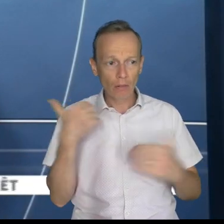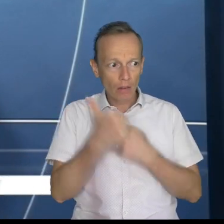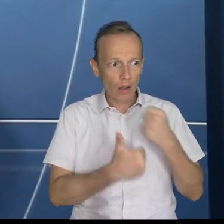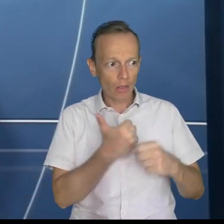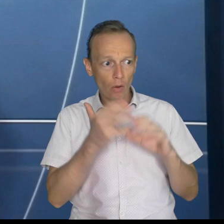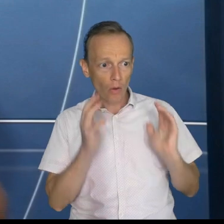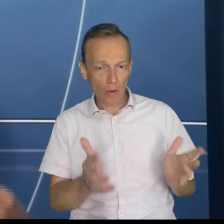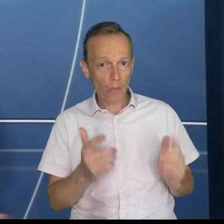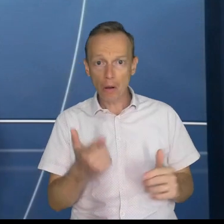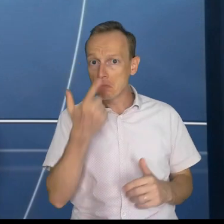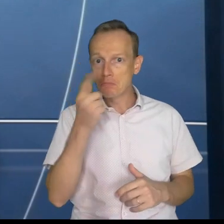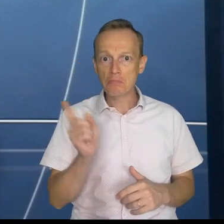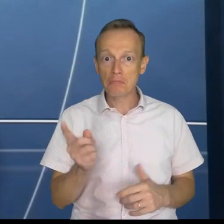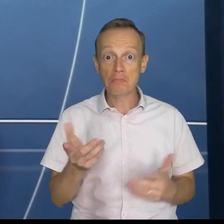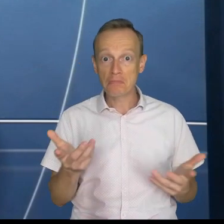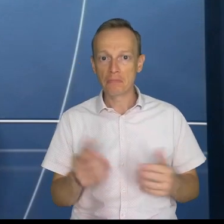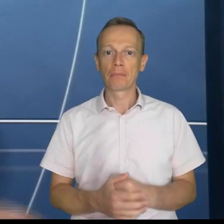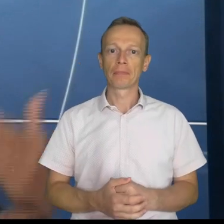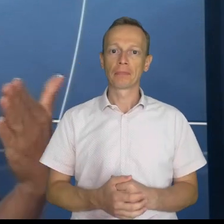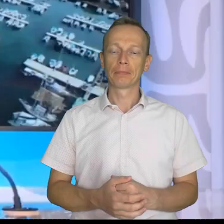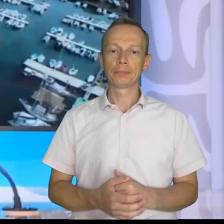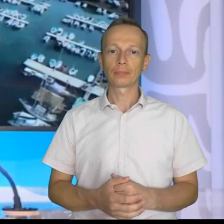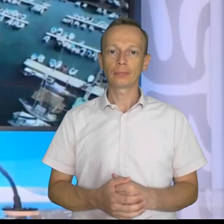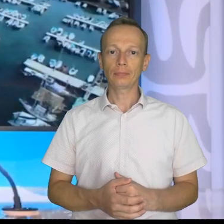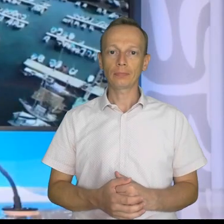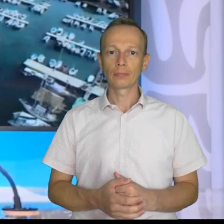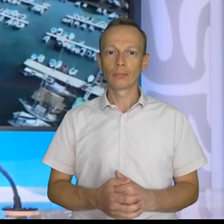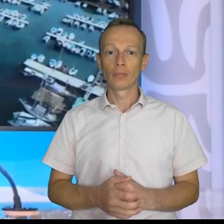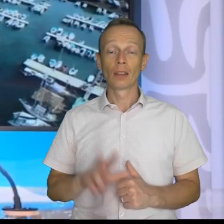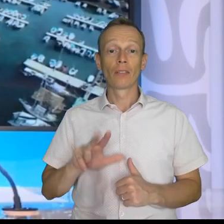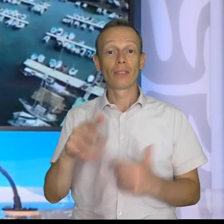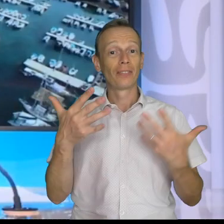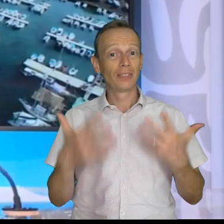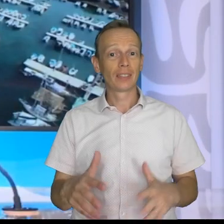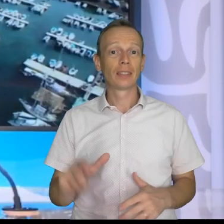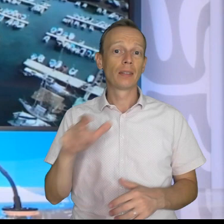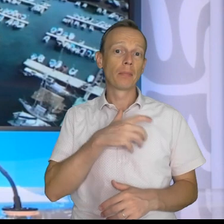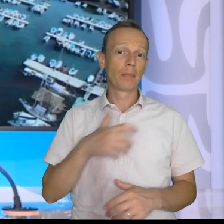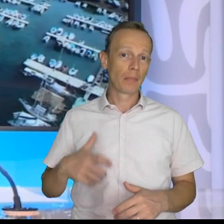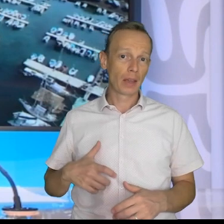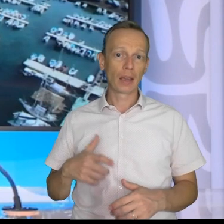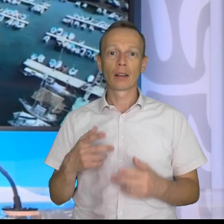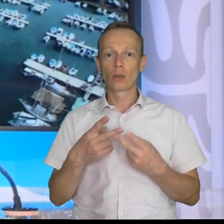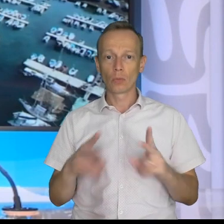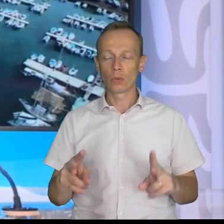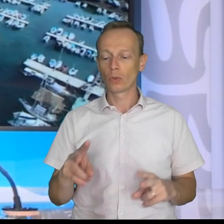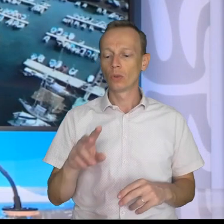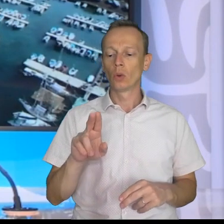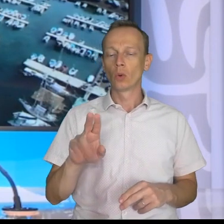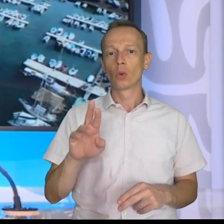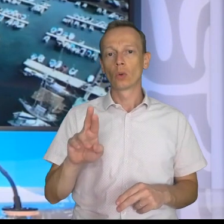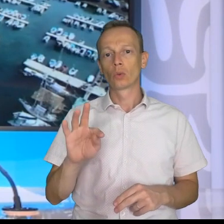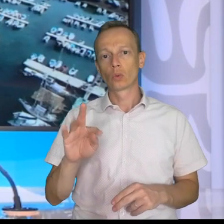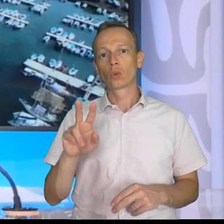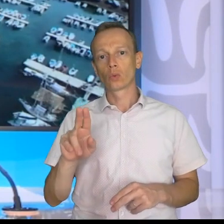ce qui est cette année très particulière. Oui, avant d'une équité, le maire de la commune d'Otouroua innove